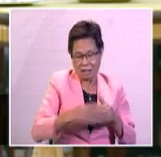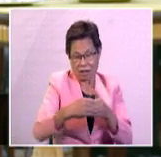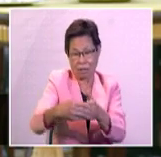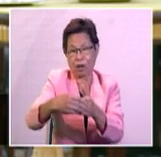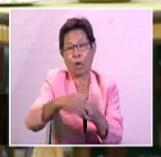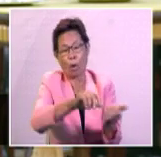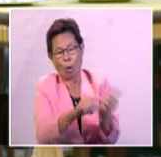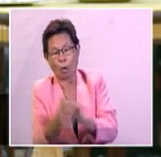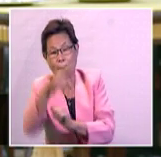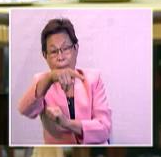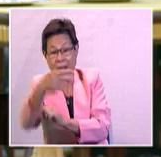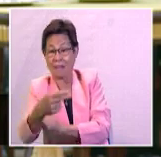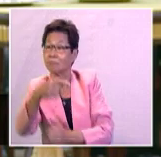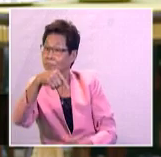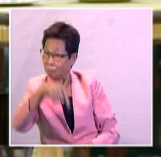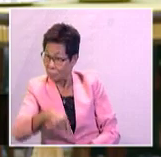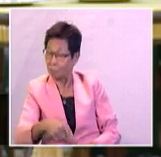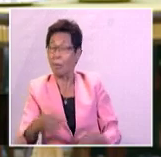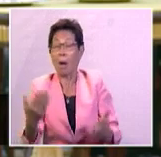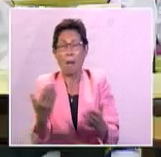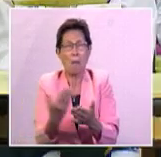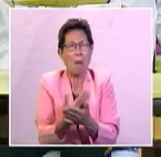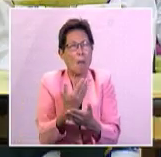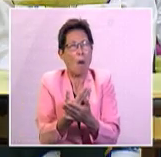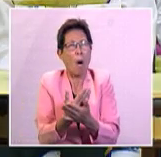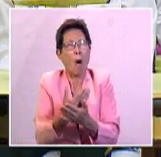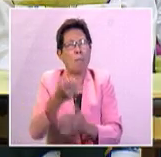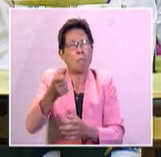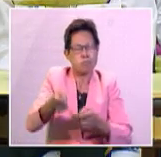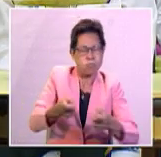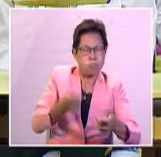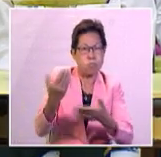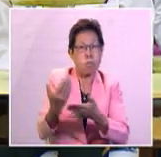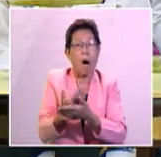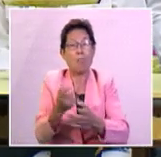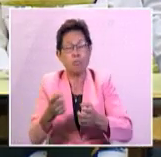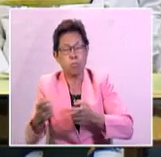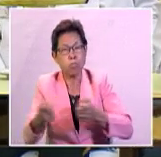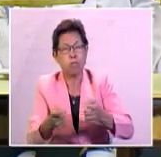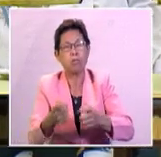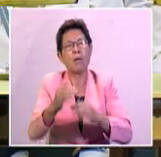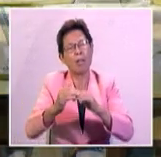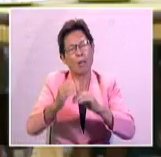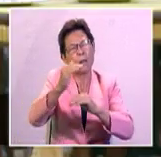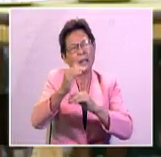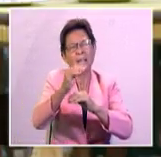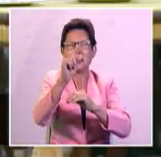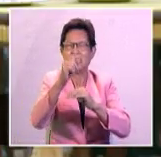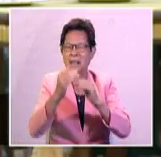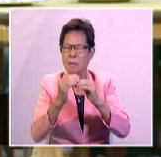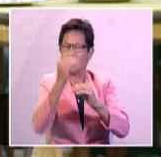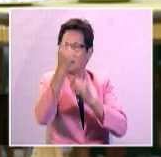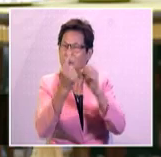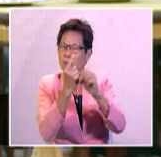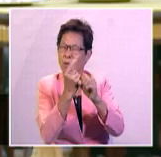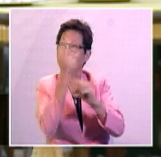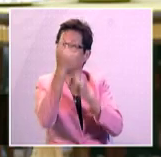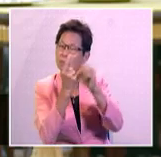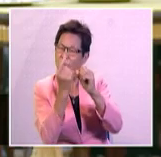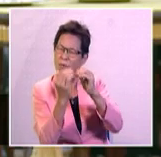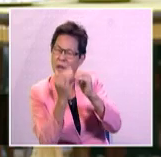Pakatan Harapan ini baru saja memegang tampuk selama lebih sedikit daripada satu